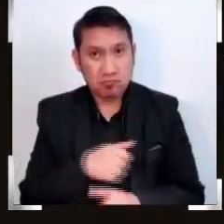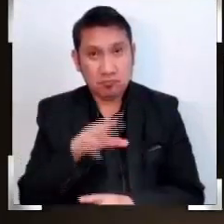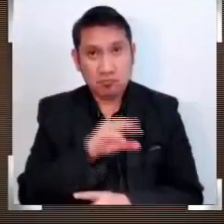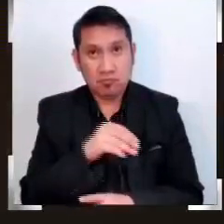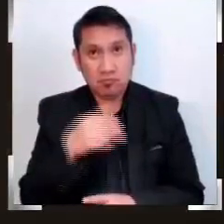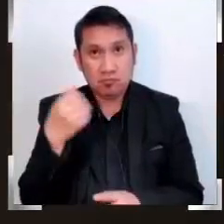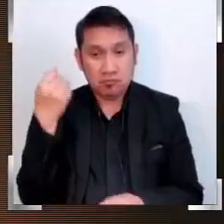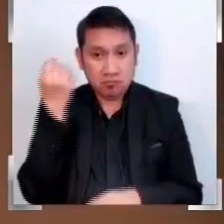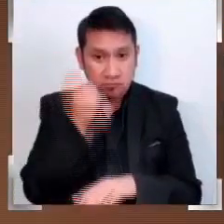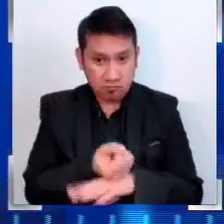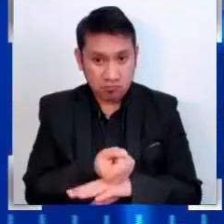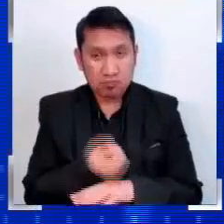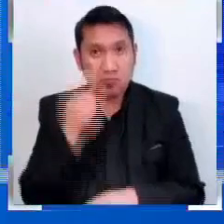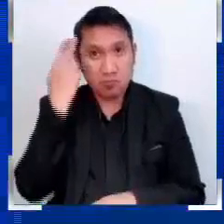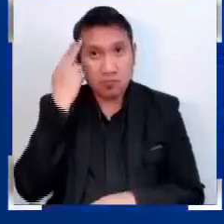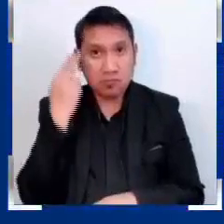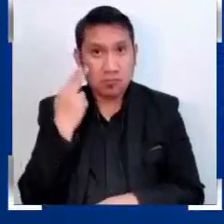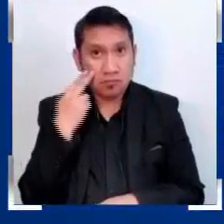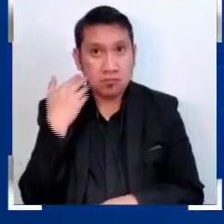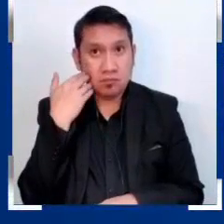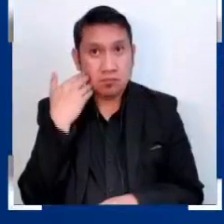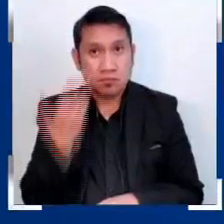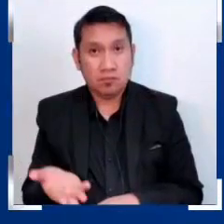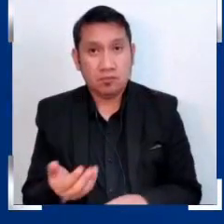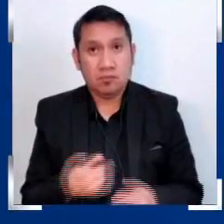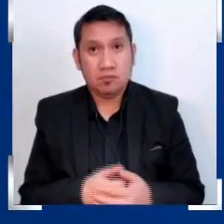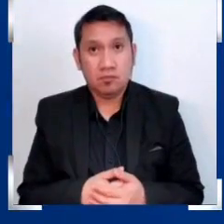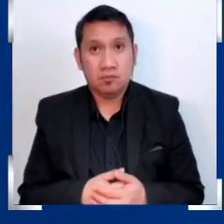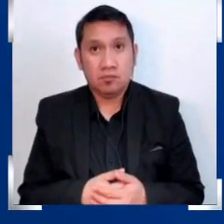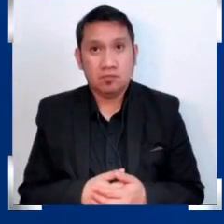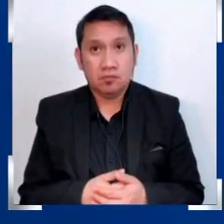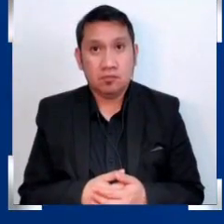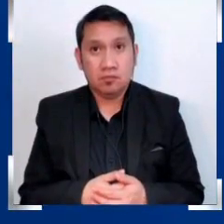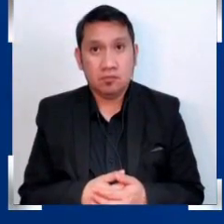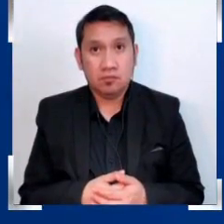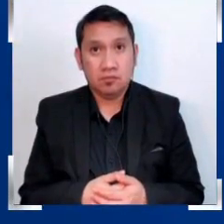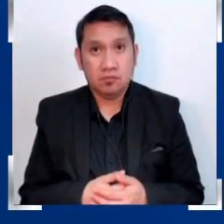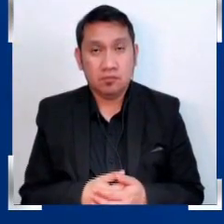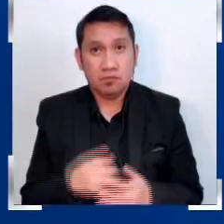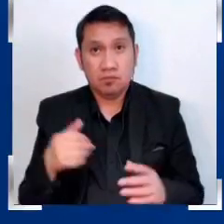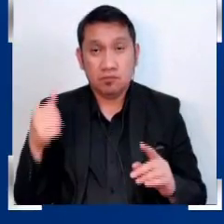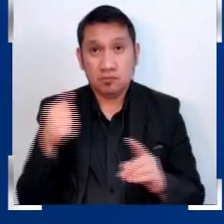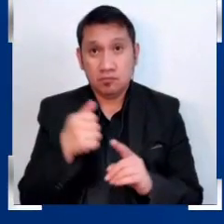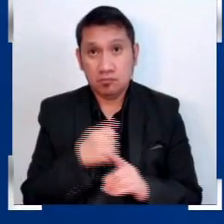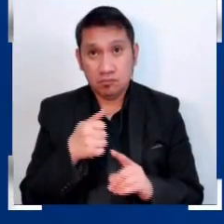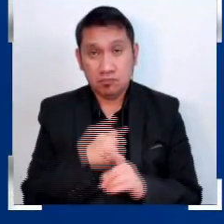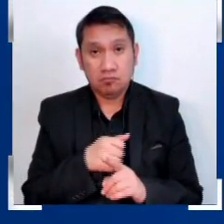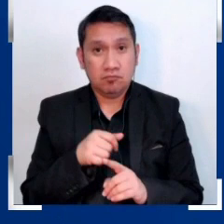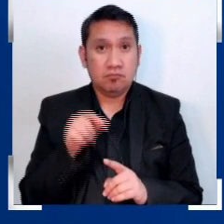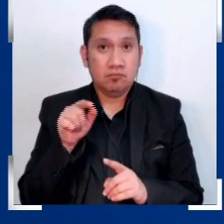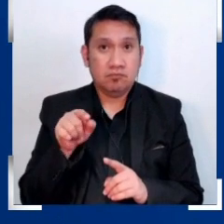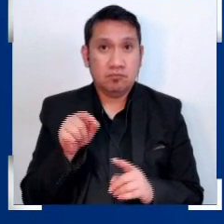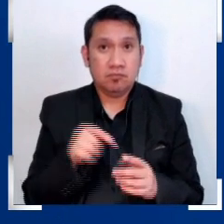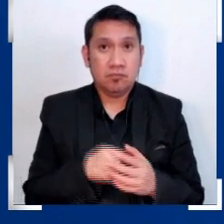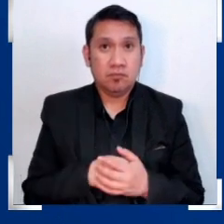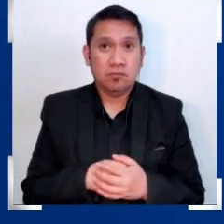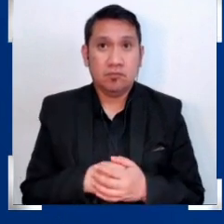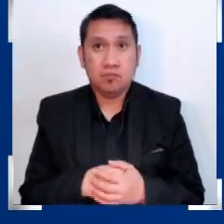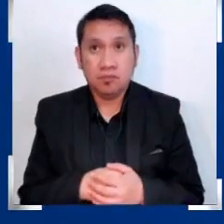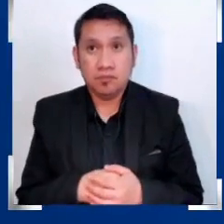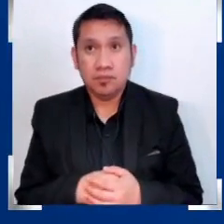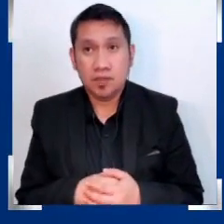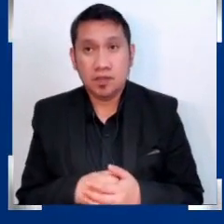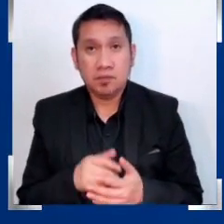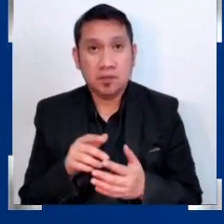ang ulo na kanyang ikinasawi. In the height of Kuan, nagibukbuk ng itabangan si Kuan, giniboy ang kinis victim, ni try